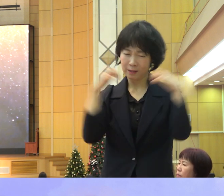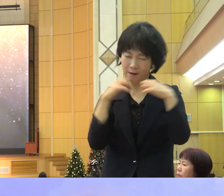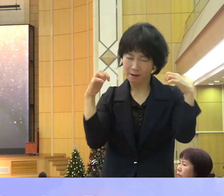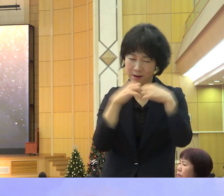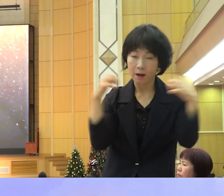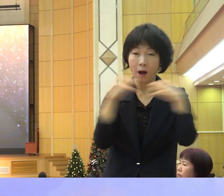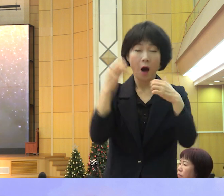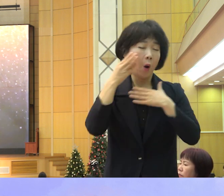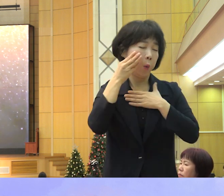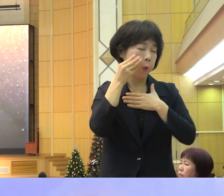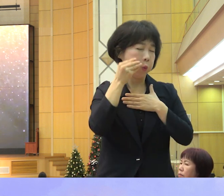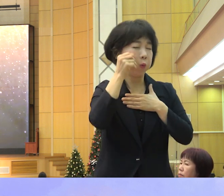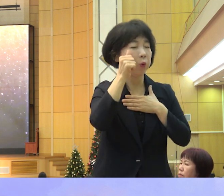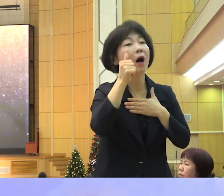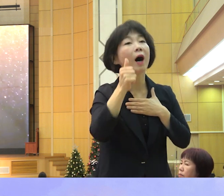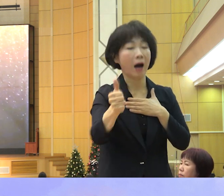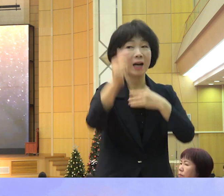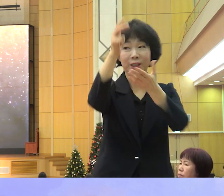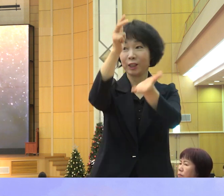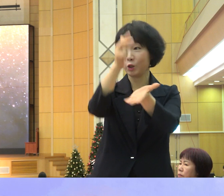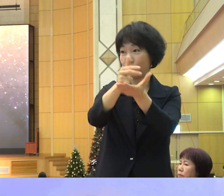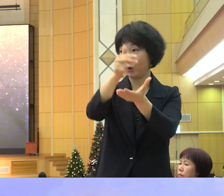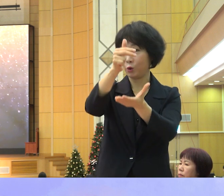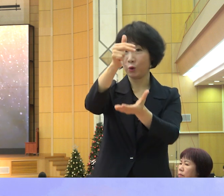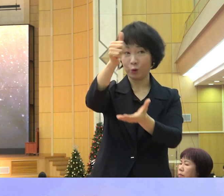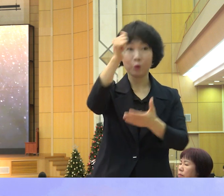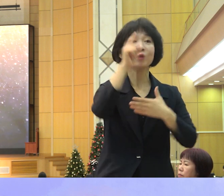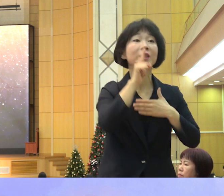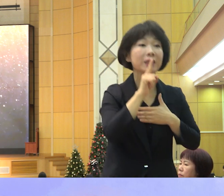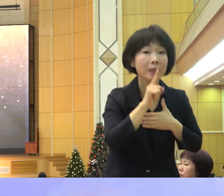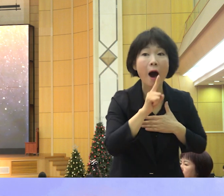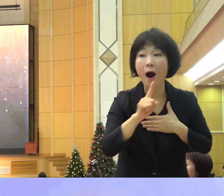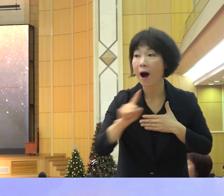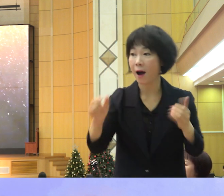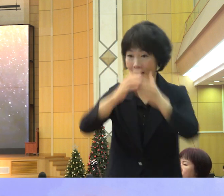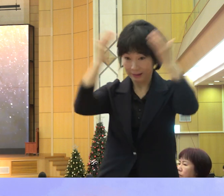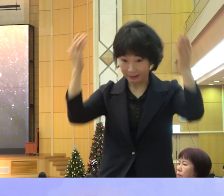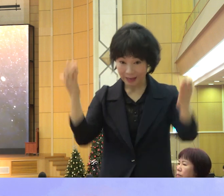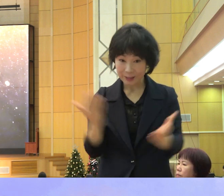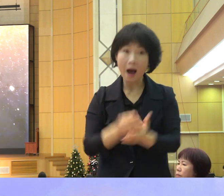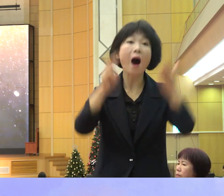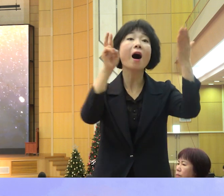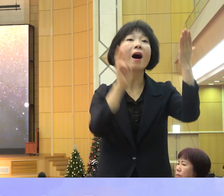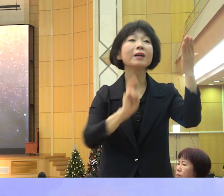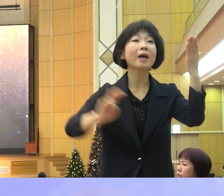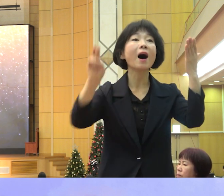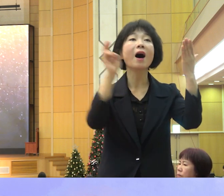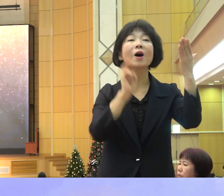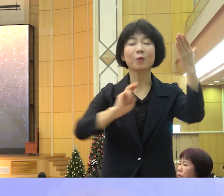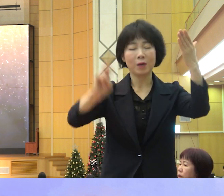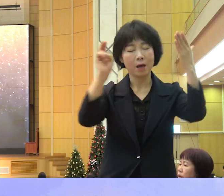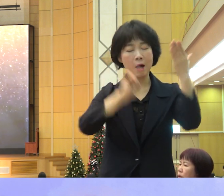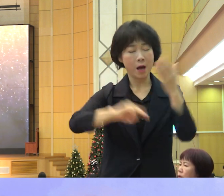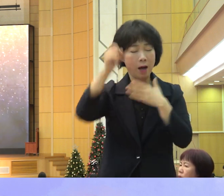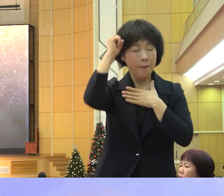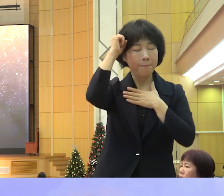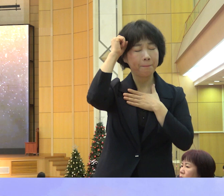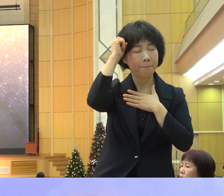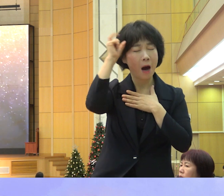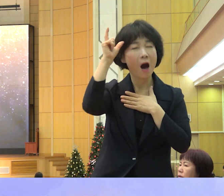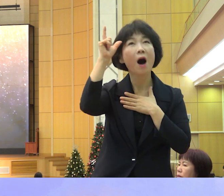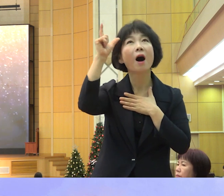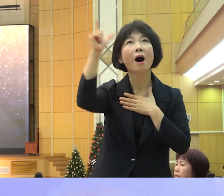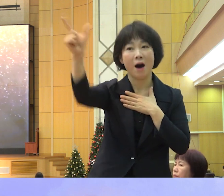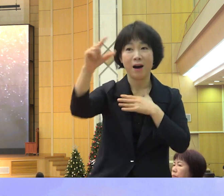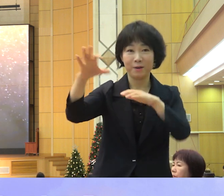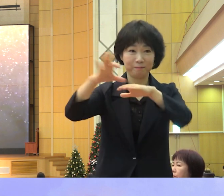주로다. 전쟁에 능하신 주시라. 다 찬양